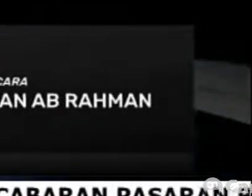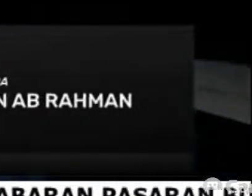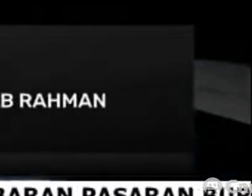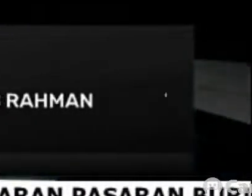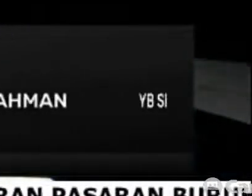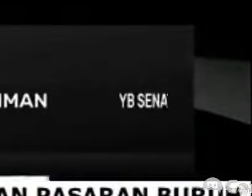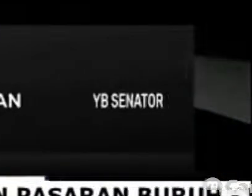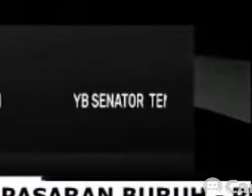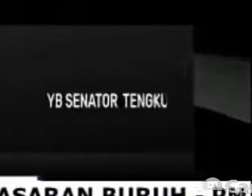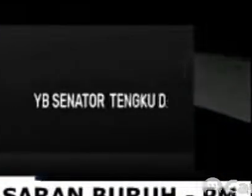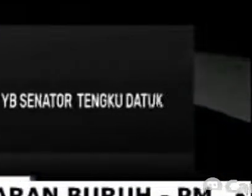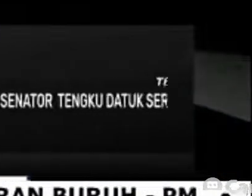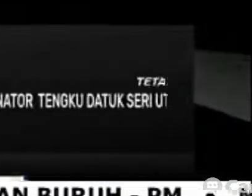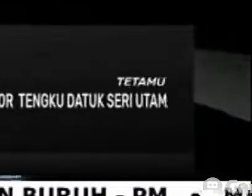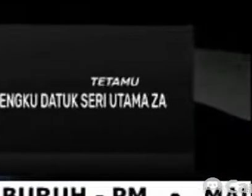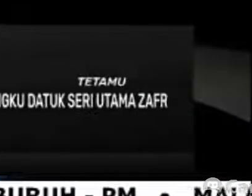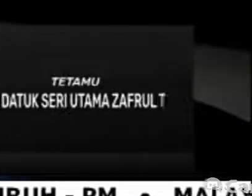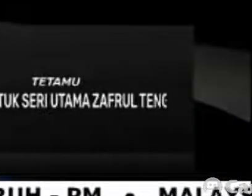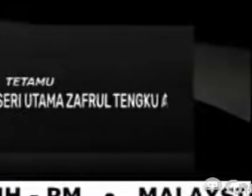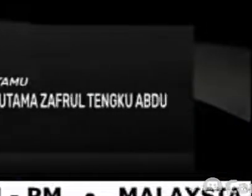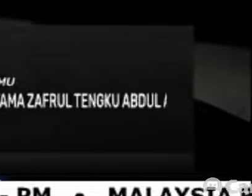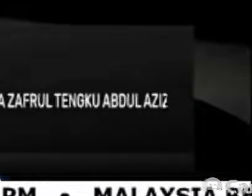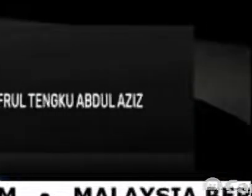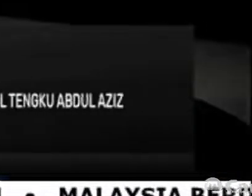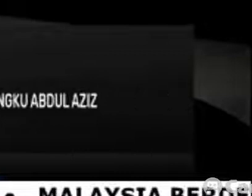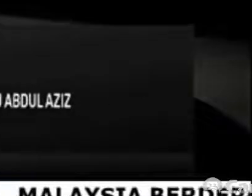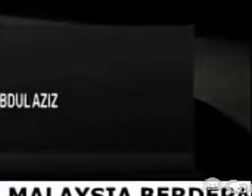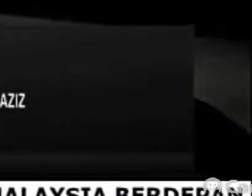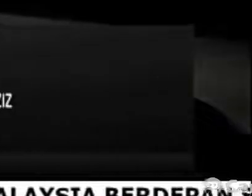hai hai Hai menyendiri